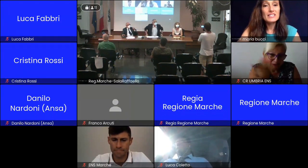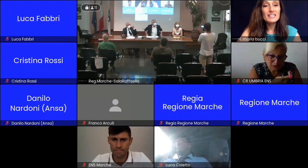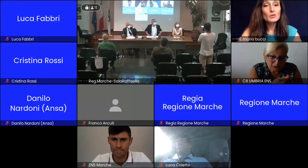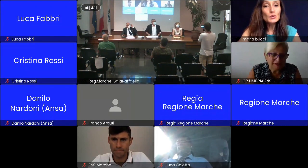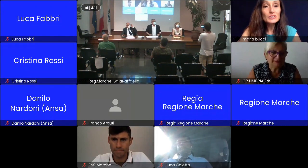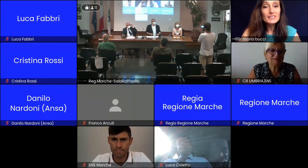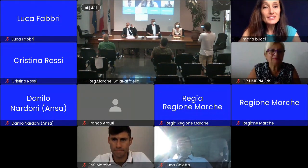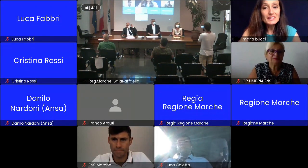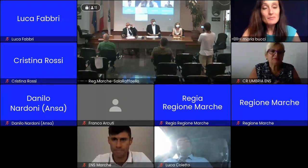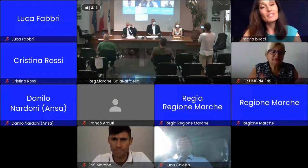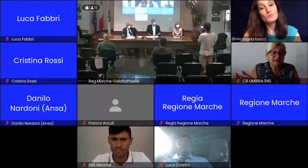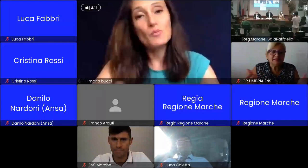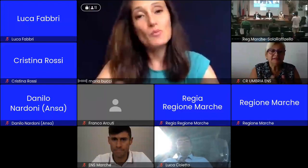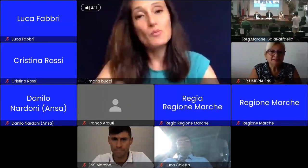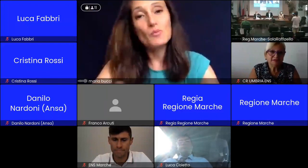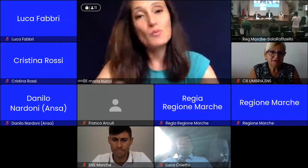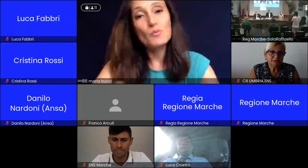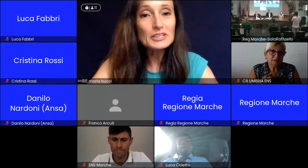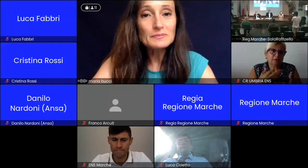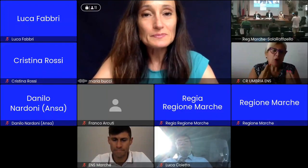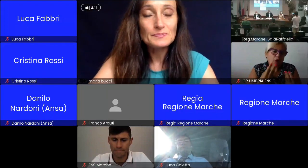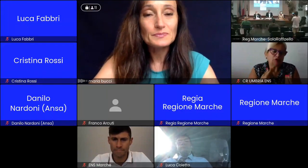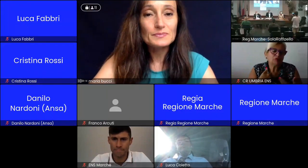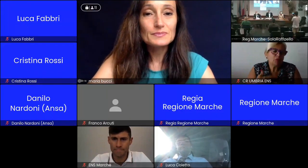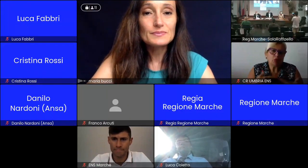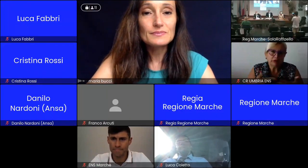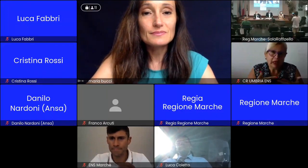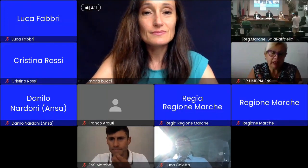Beh, buonasera a tutti, anzi buon pomeriggio a tutti.